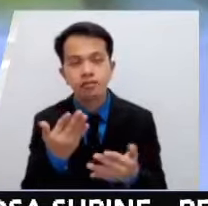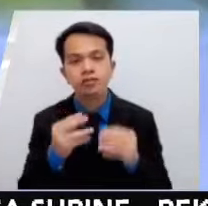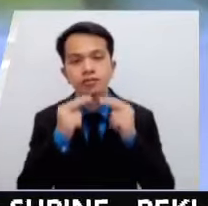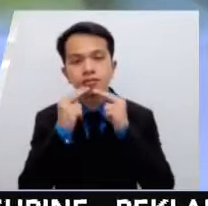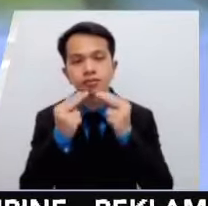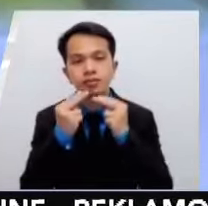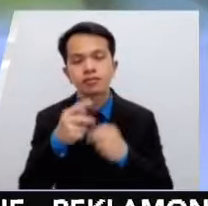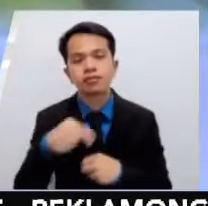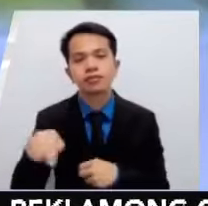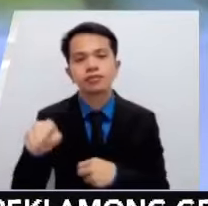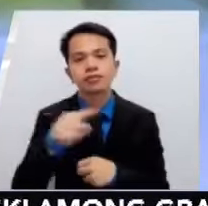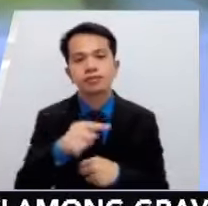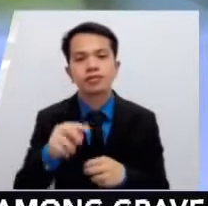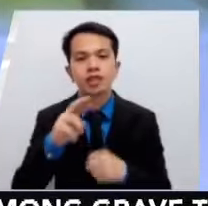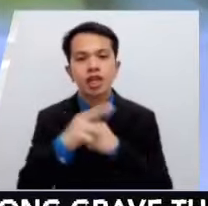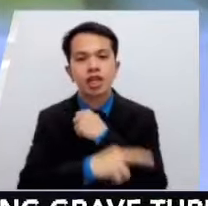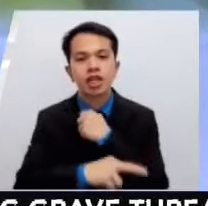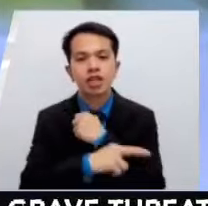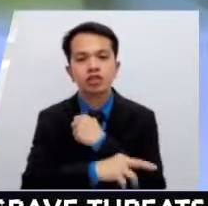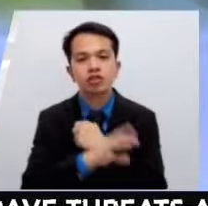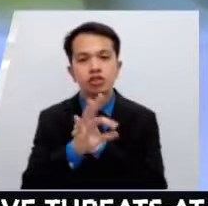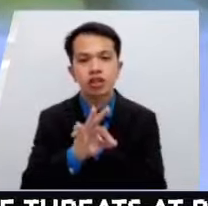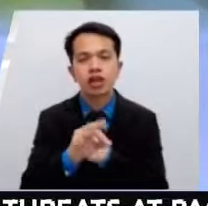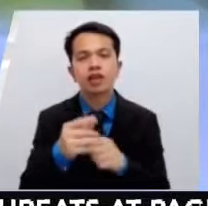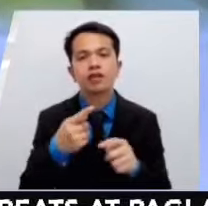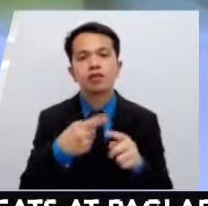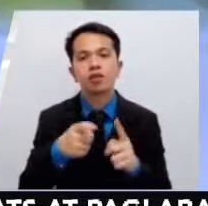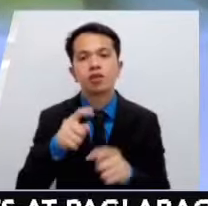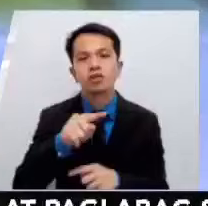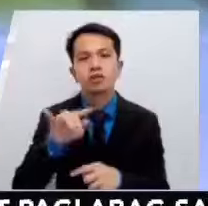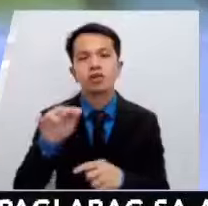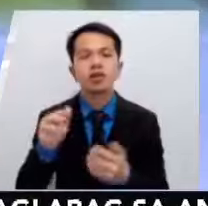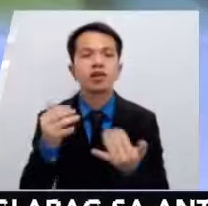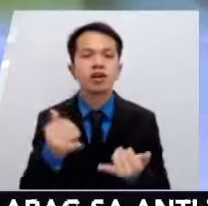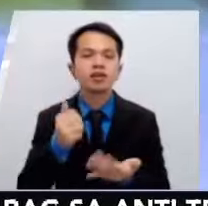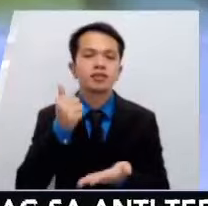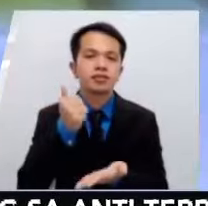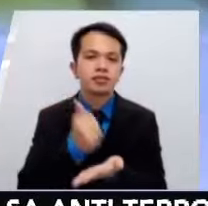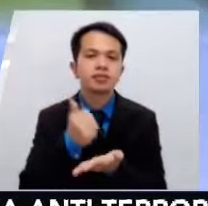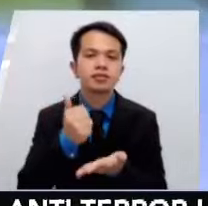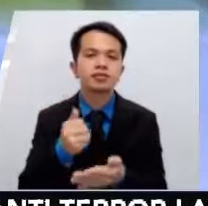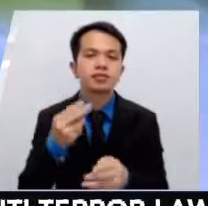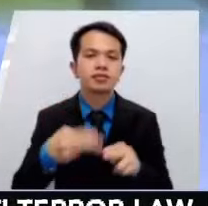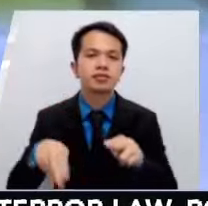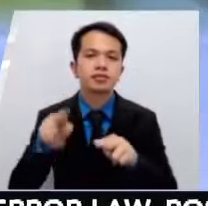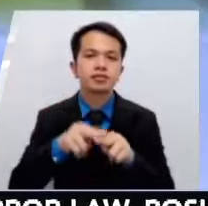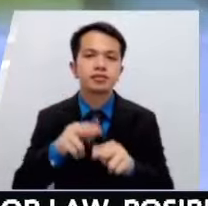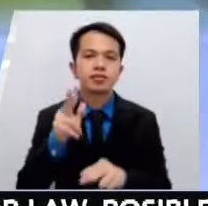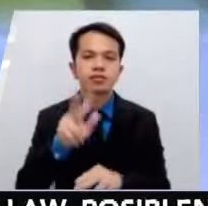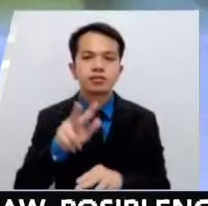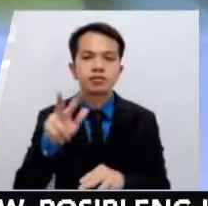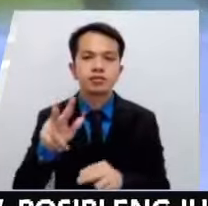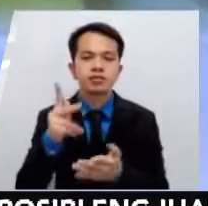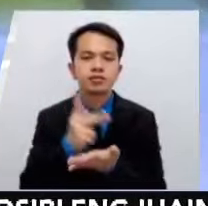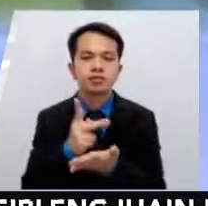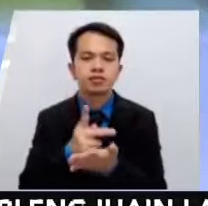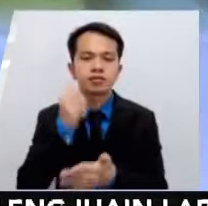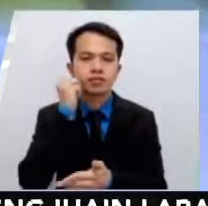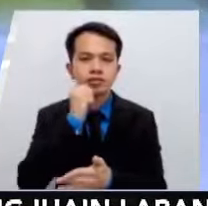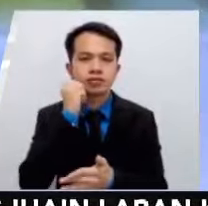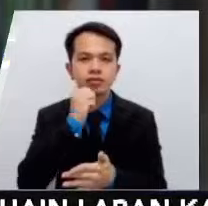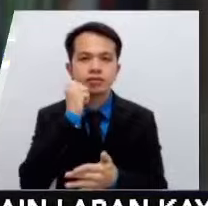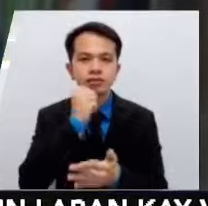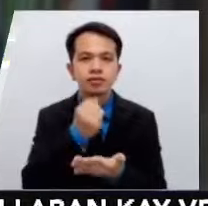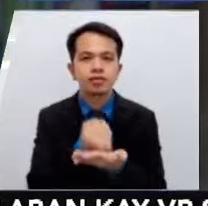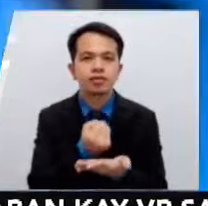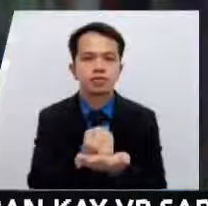Region 9 o Zamboanga Peninsula. Aprobado na po kasi ang dagdag na 33 pesos sa daily minimum wage sa rehiyon. Ay